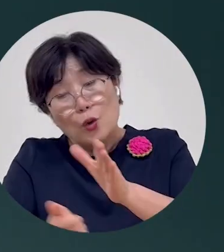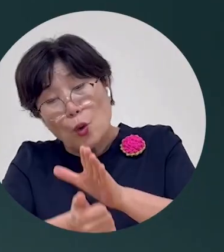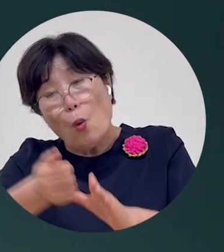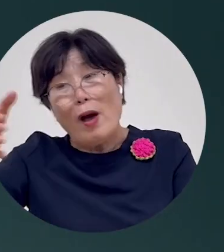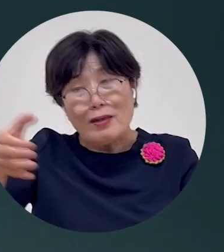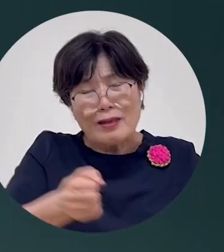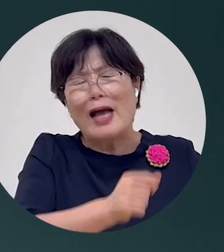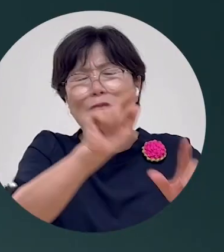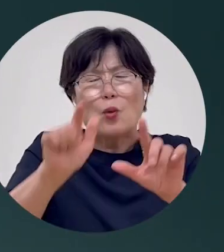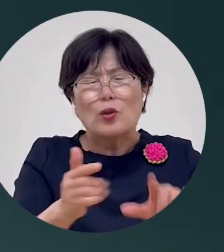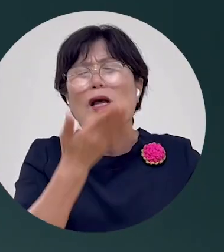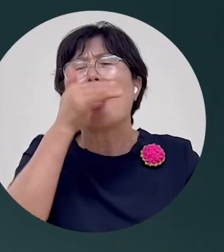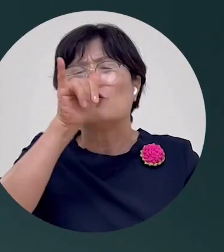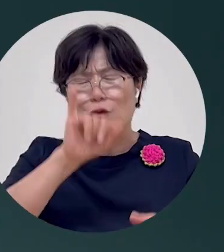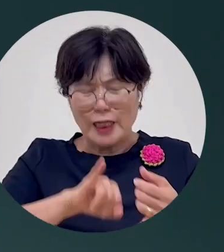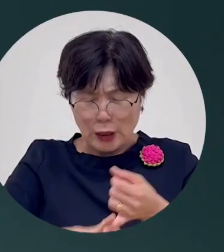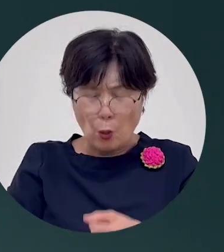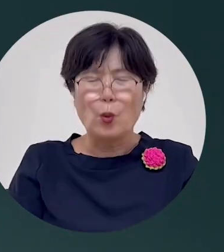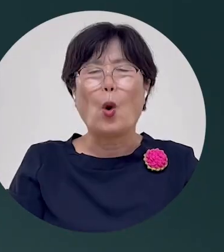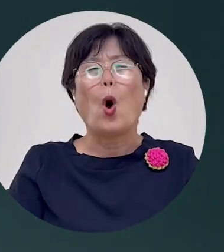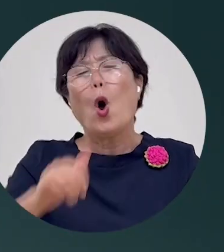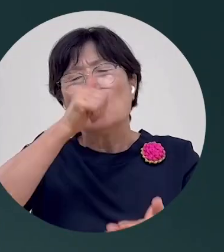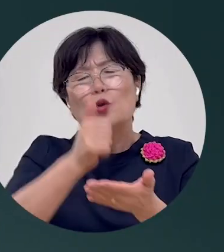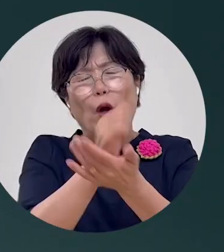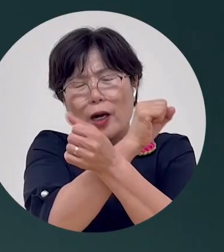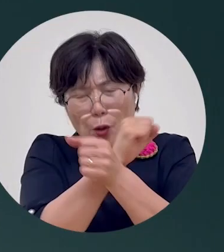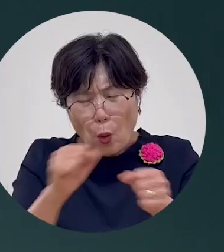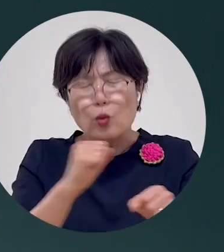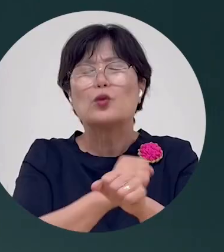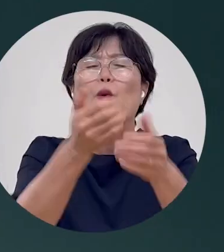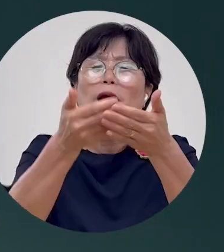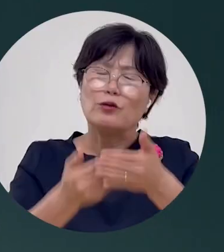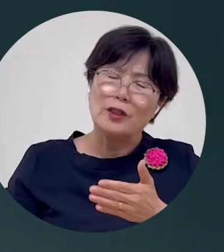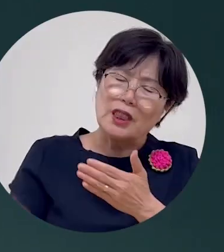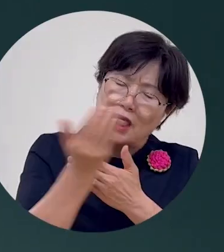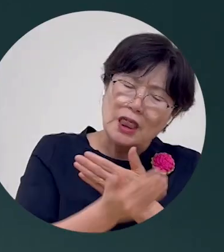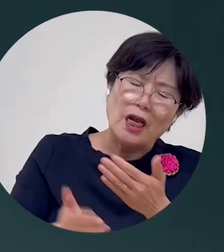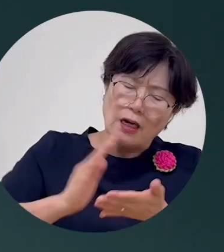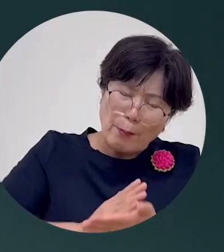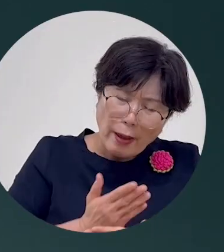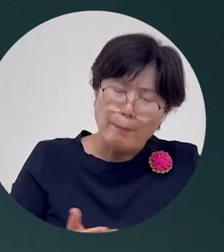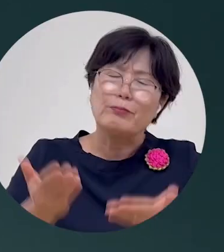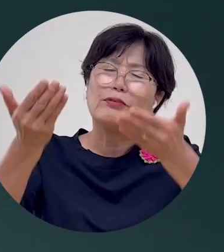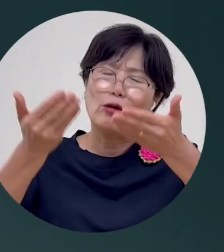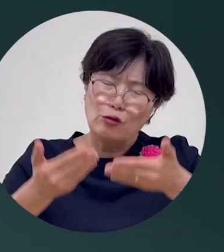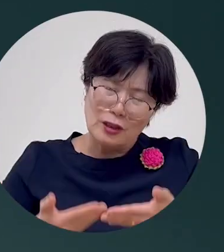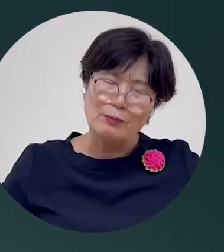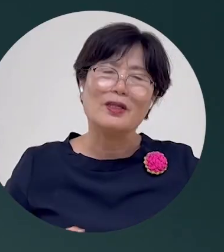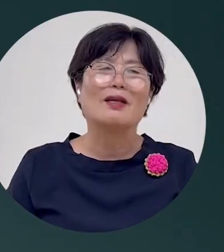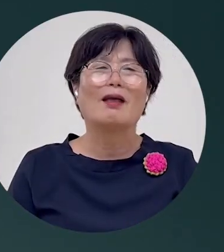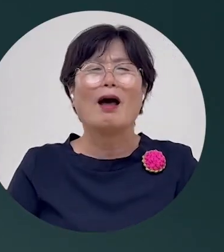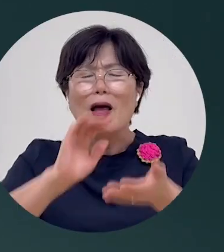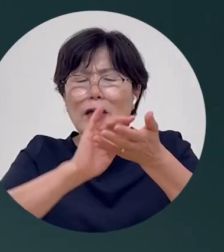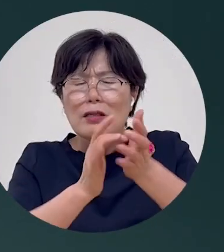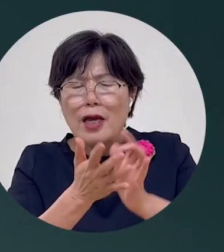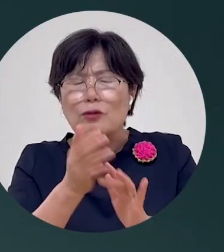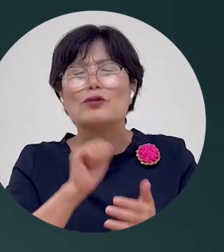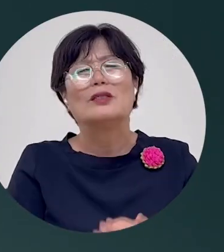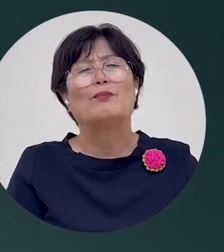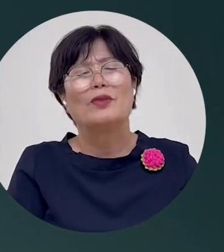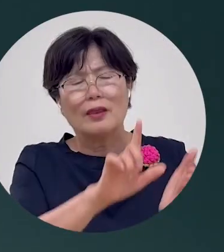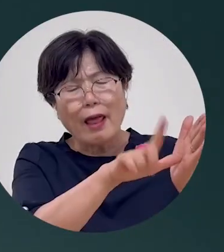은혜를 베풀어 주십니다. 죄를 용서해 주시는 은혜를 베풀어 주십니다. 자, 예수님 당신